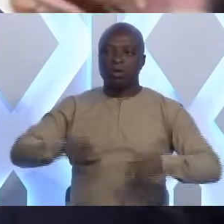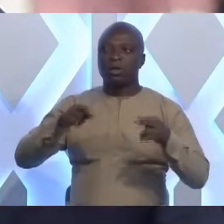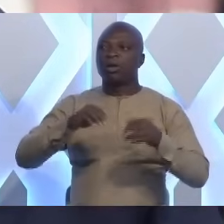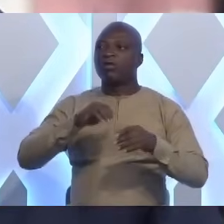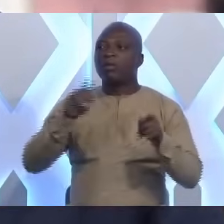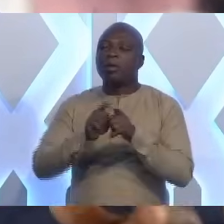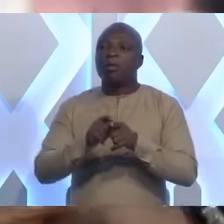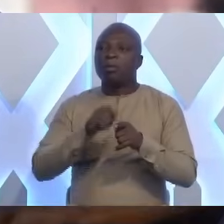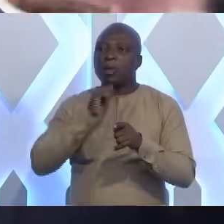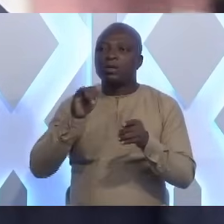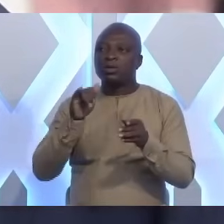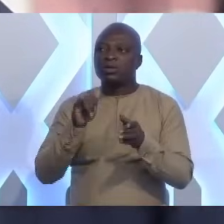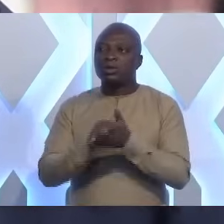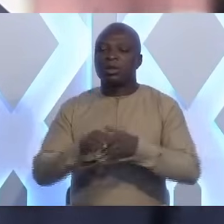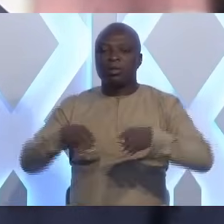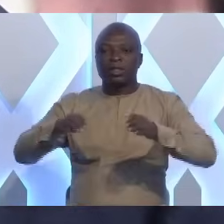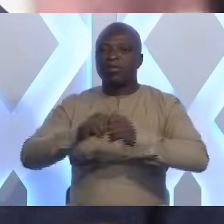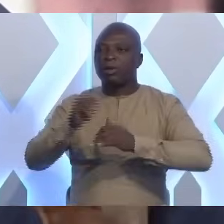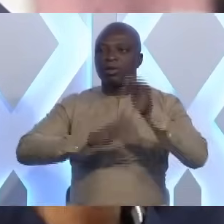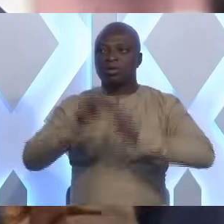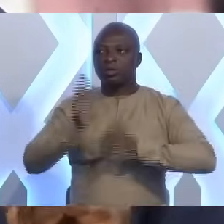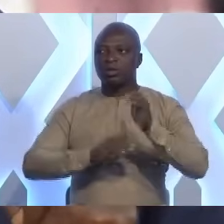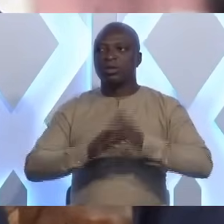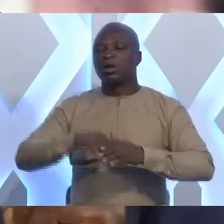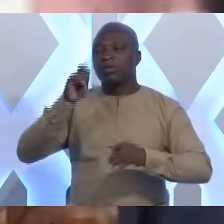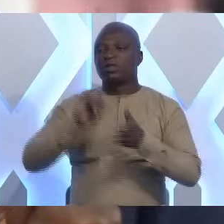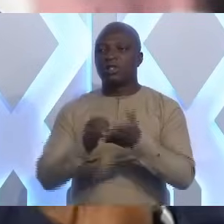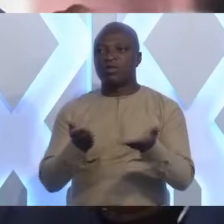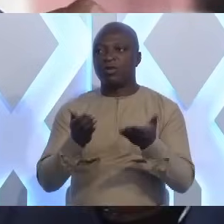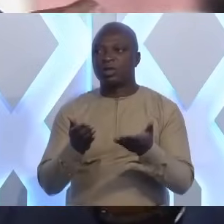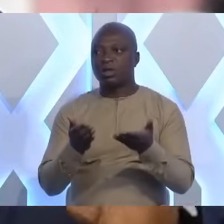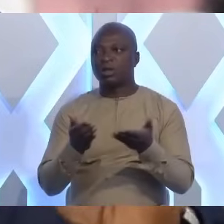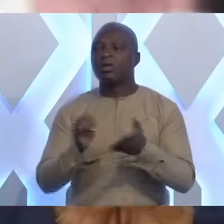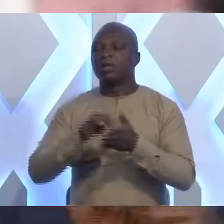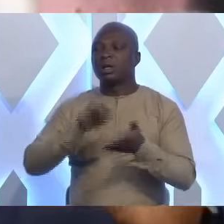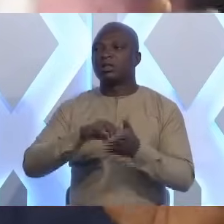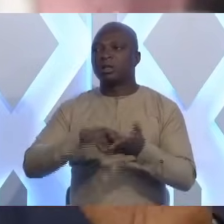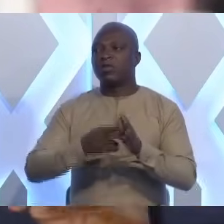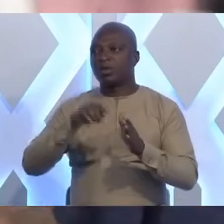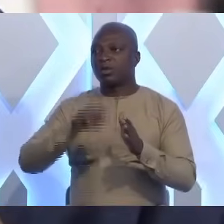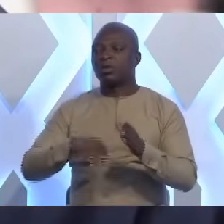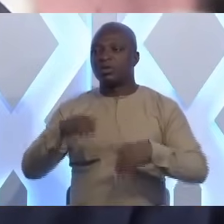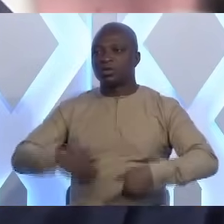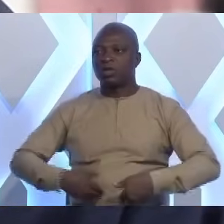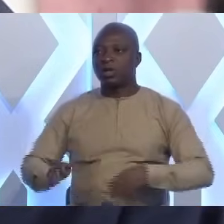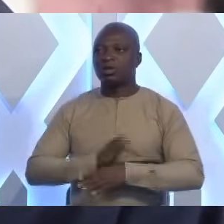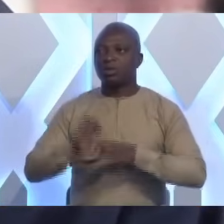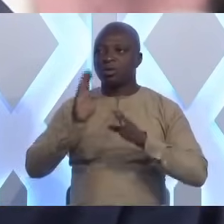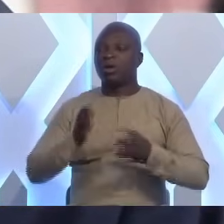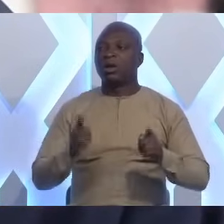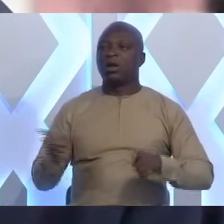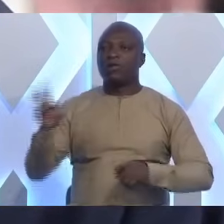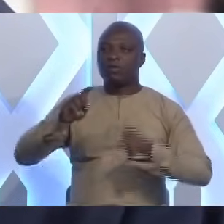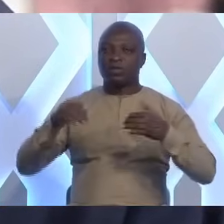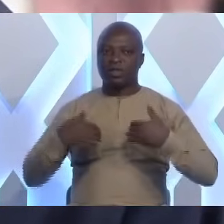pas d'école, il n'y avait pas d'infrastructure, il fallait cette volonté. Ce qui veut dire, jeune entrepreneur, quand vous